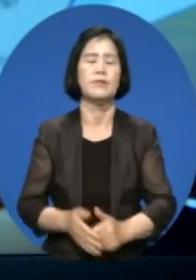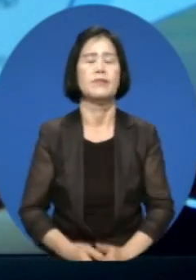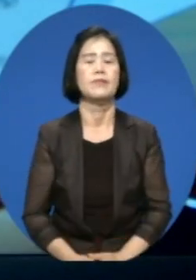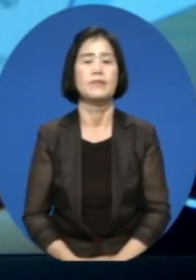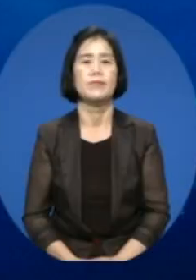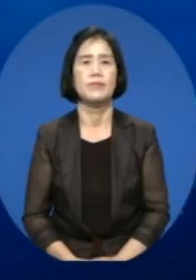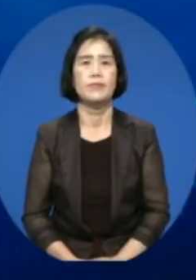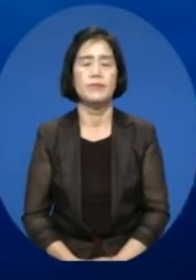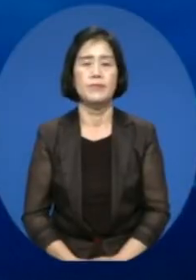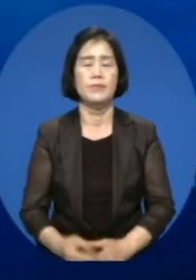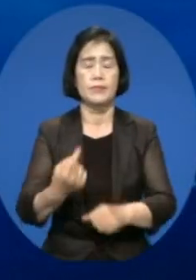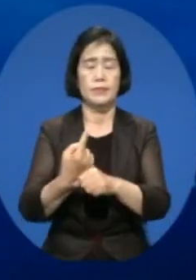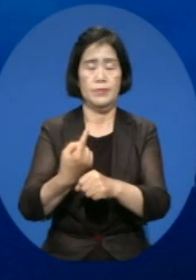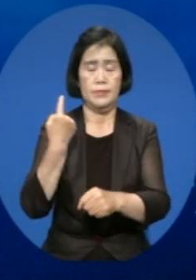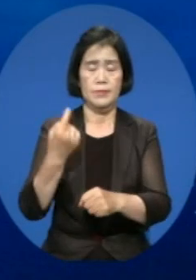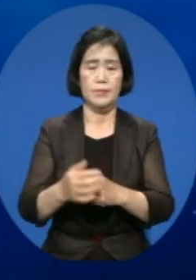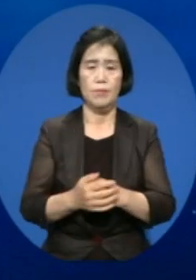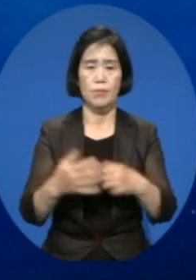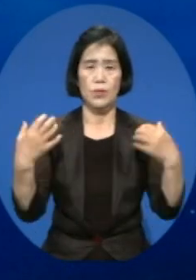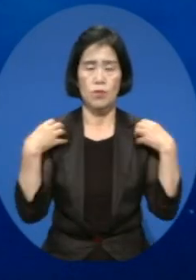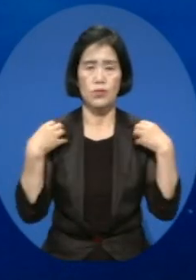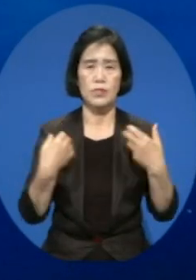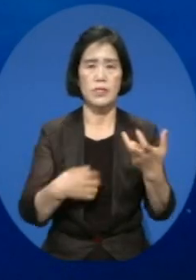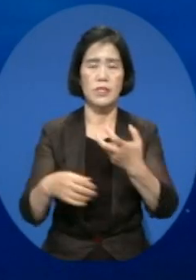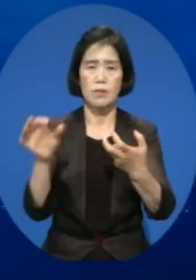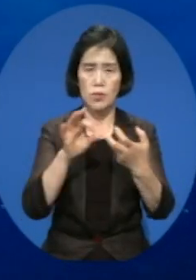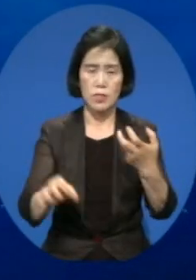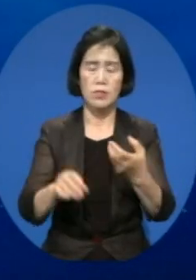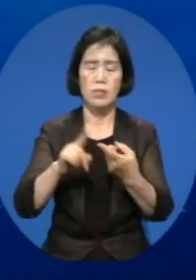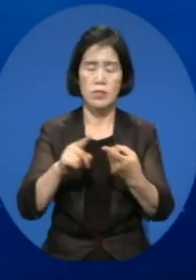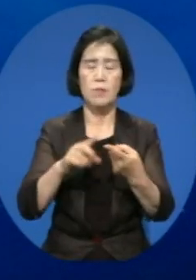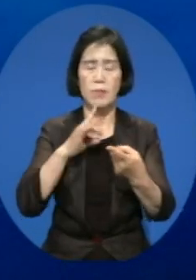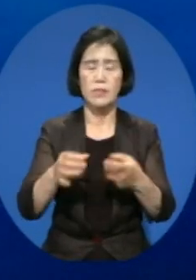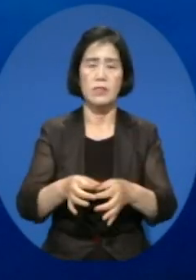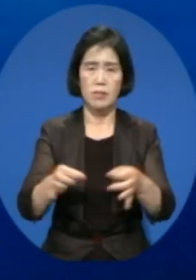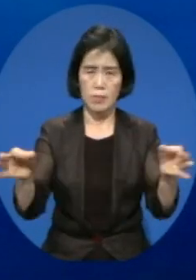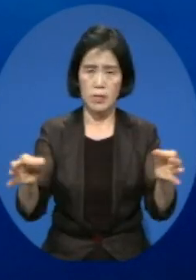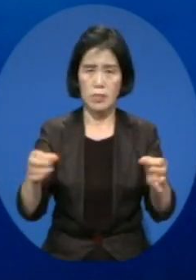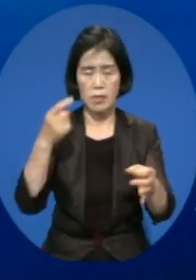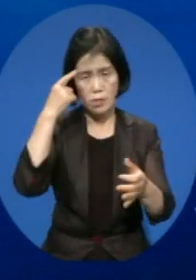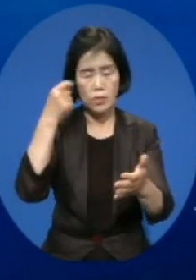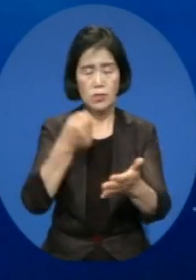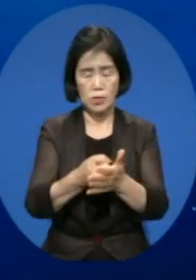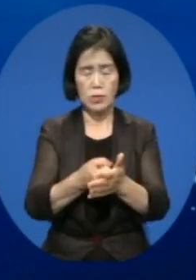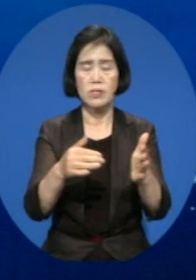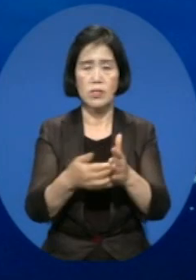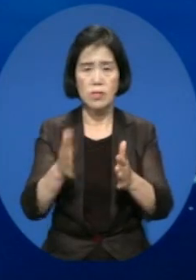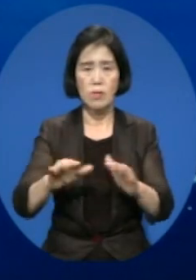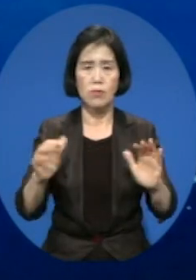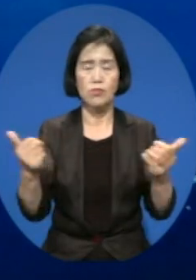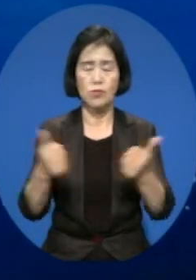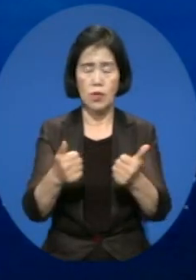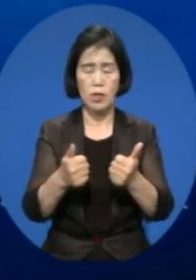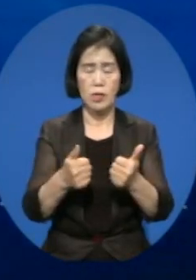알겠습니다. 지난해 같은 경우에도요, 뭐 정부에서는 70%에 대해서만 지급하겠다라고 그렇게 결정을 했었는데 결국 국회를